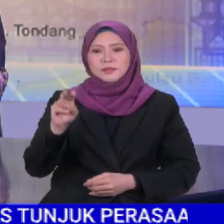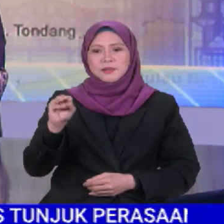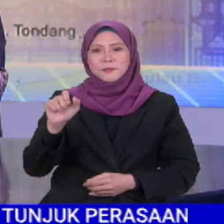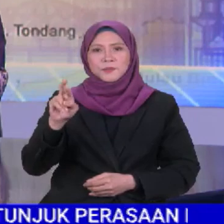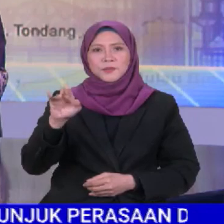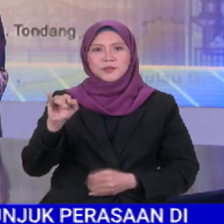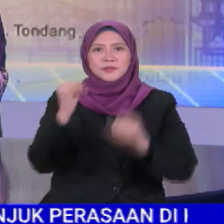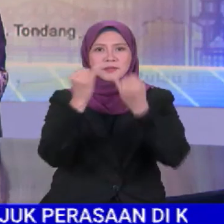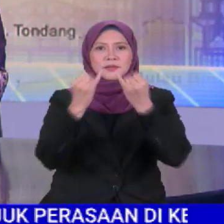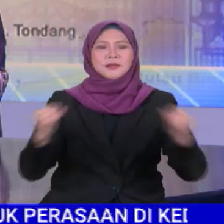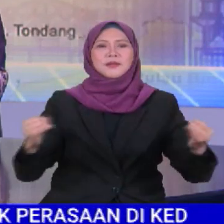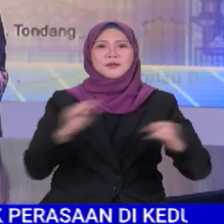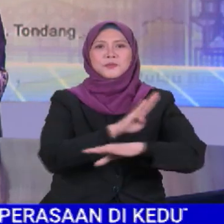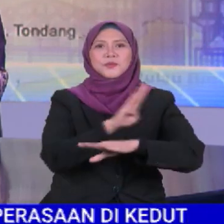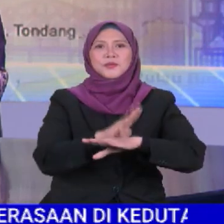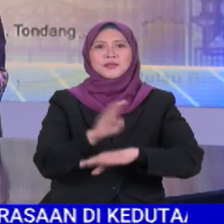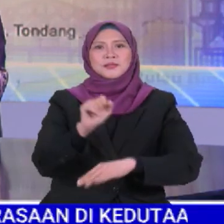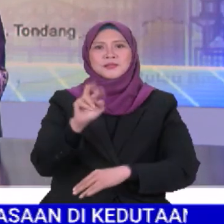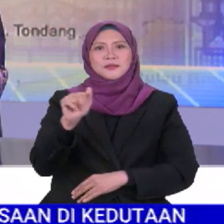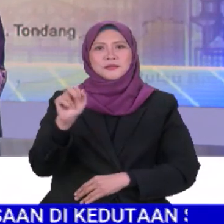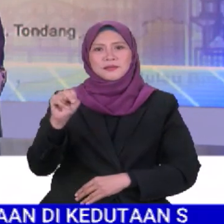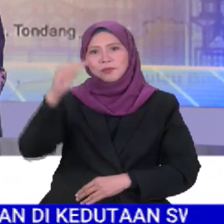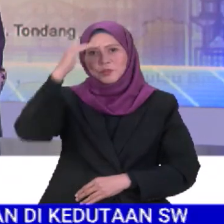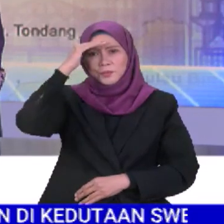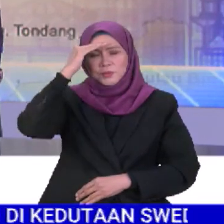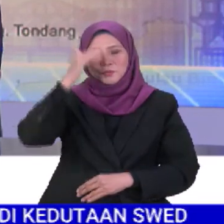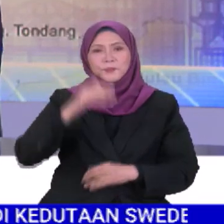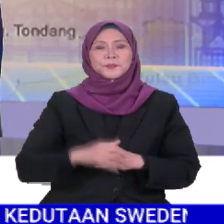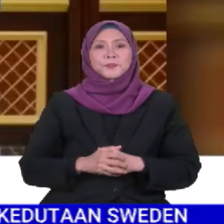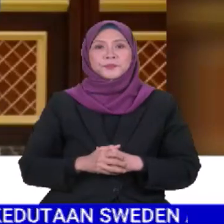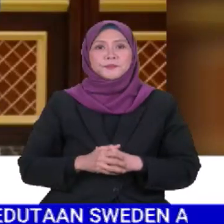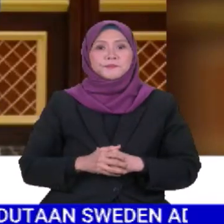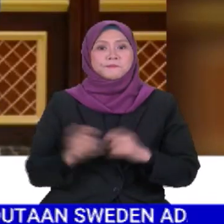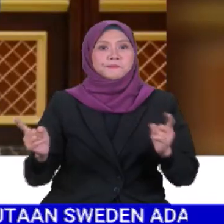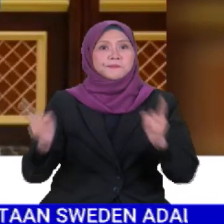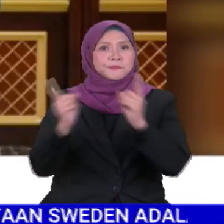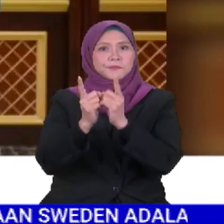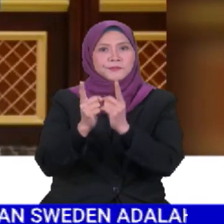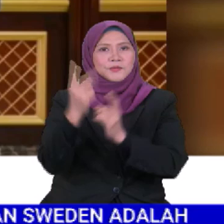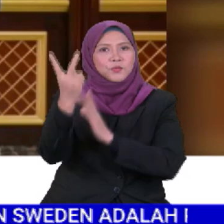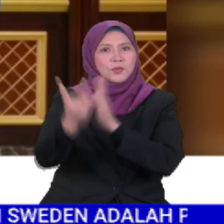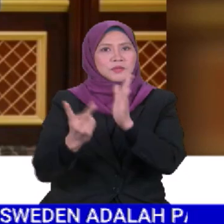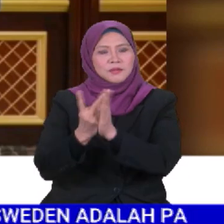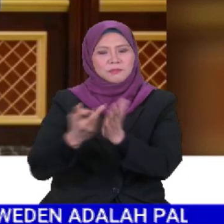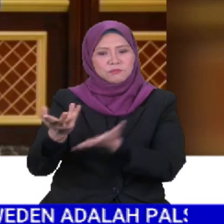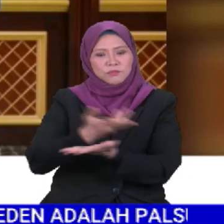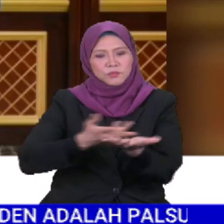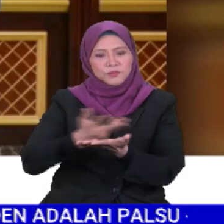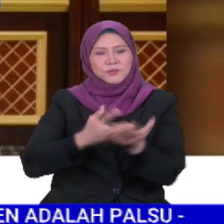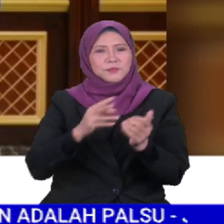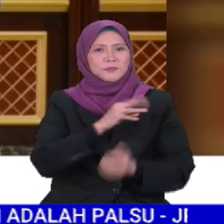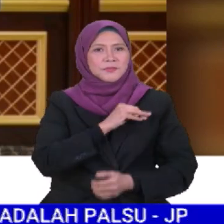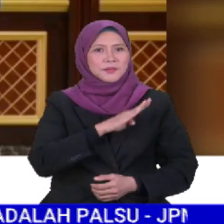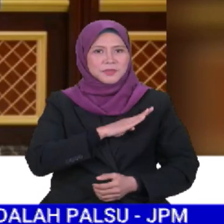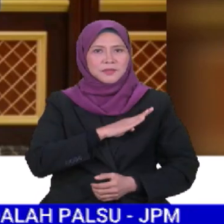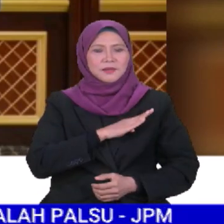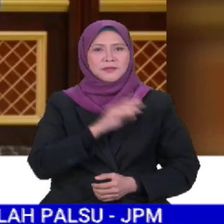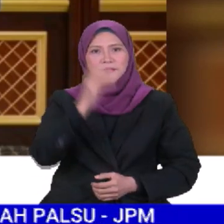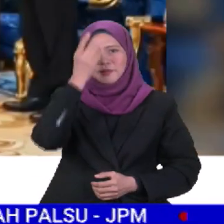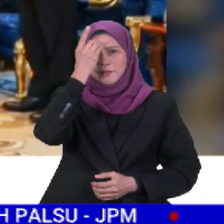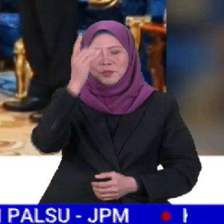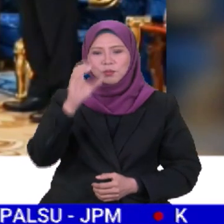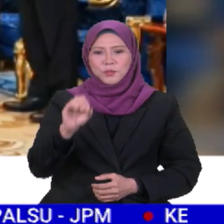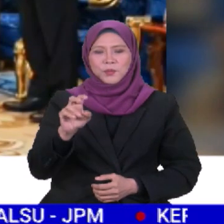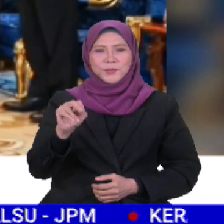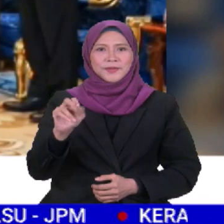Kadir di Istana Bukit Sirin, Johor Baru. Pertemuan yang berlangsung hampir 2 jam turut dihadiri Menteri Besar Datuk On